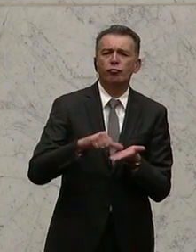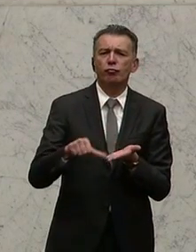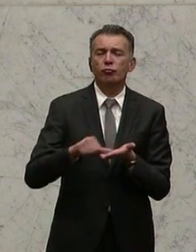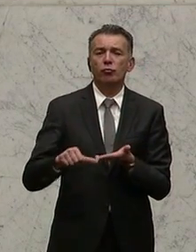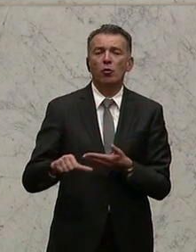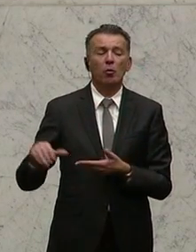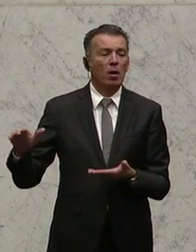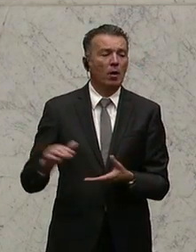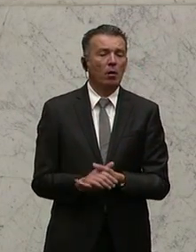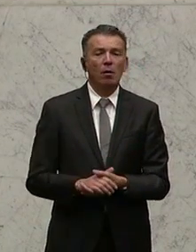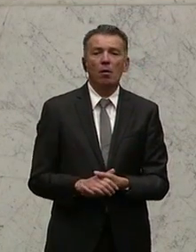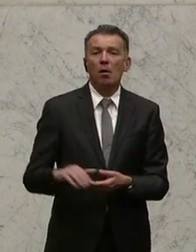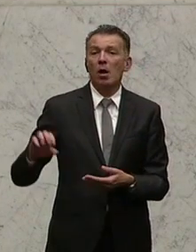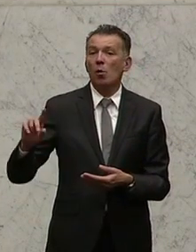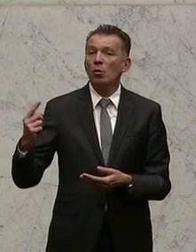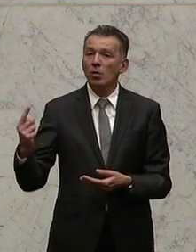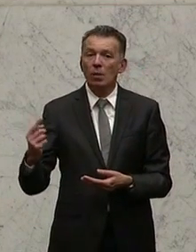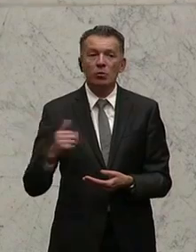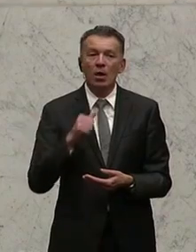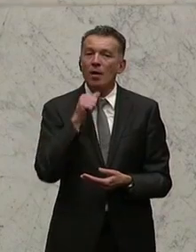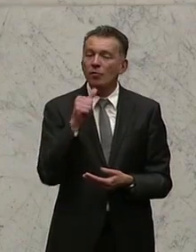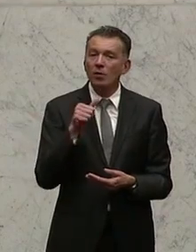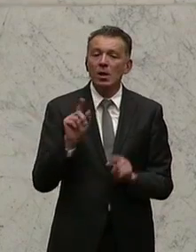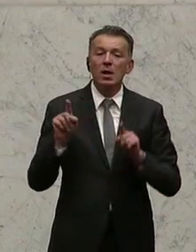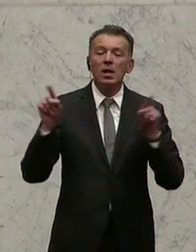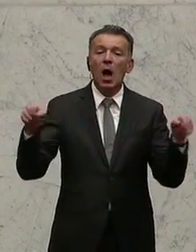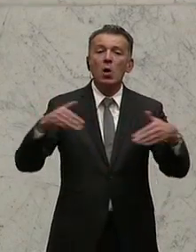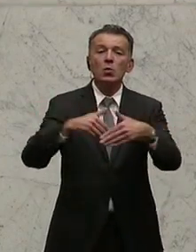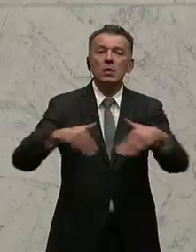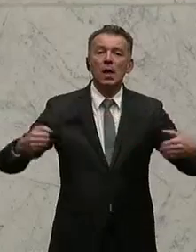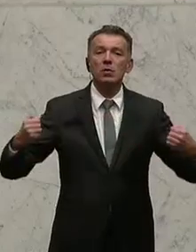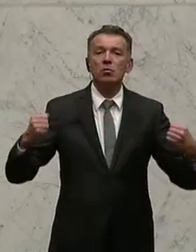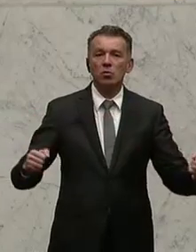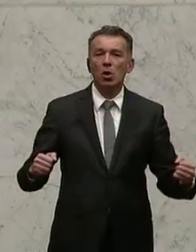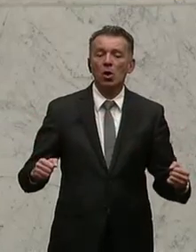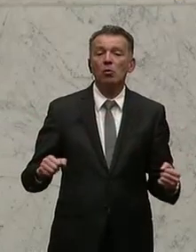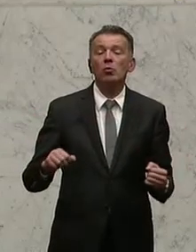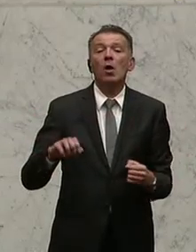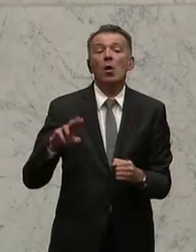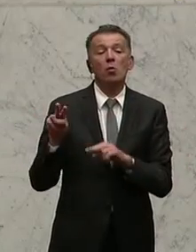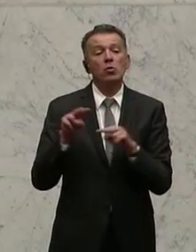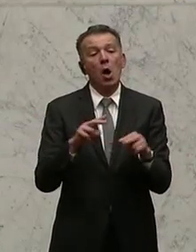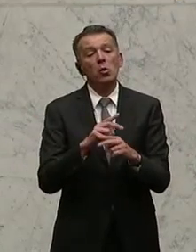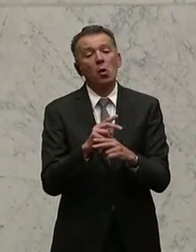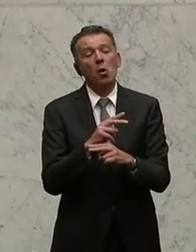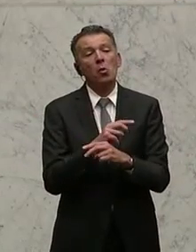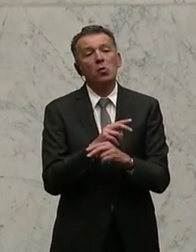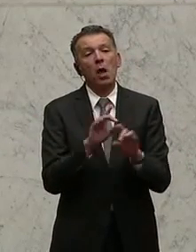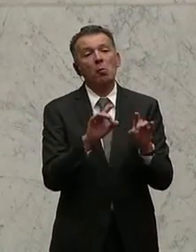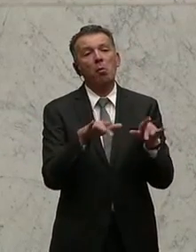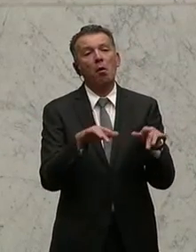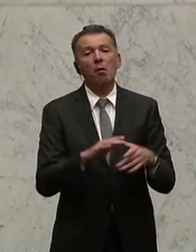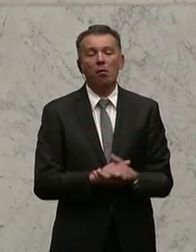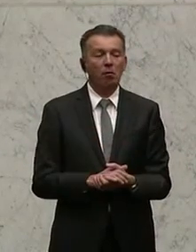EU, welche es noch immer nicht geschafft hat, ihre Außengrenzen zu sichern, im Stich gelassen. Die verheerenden Fehler